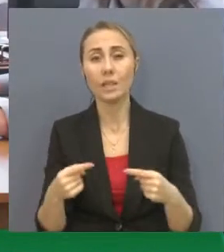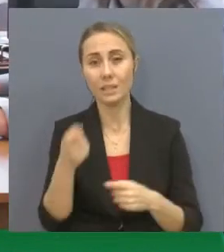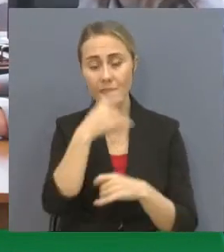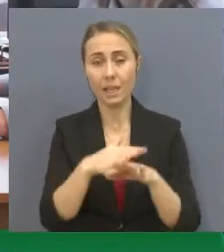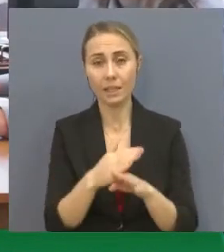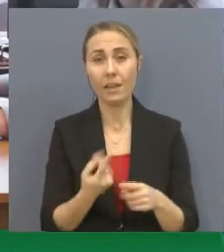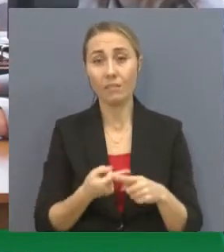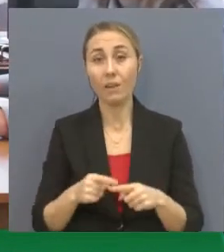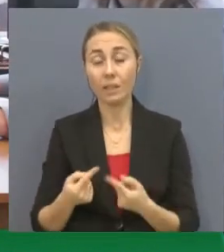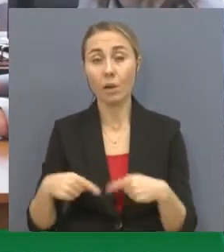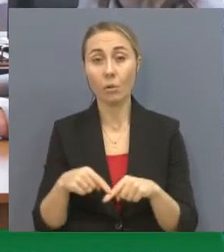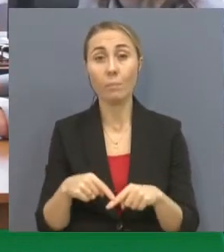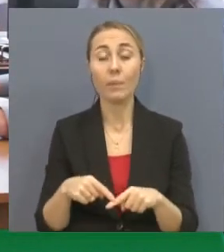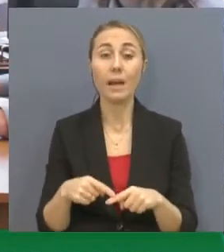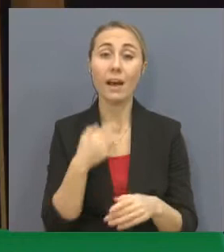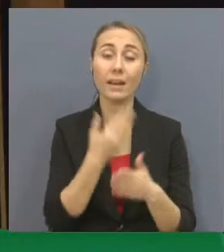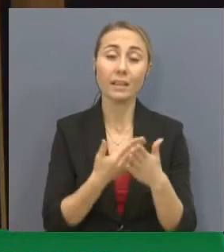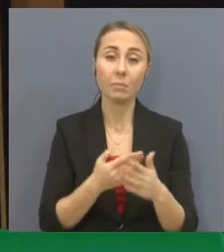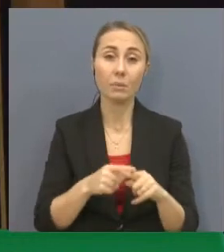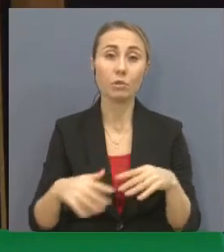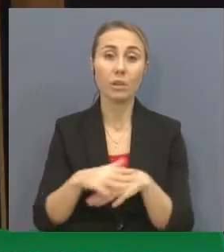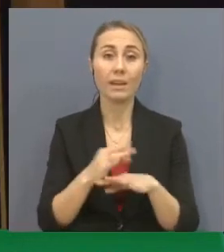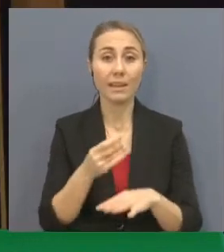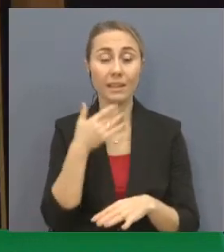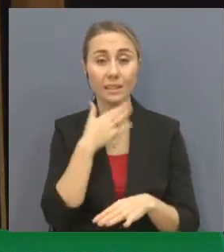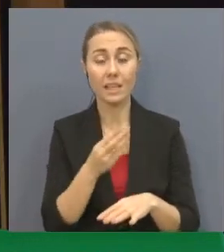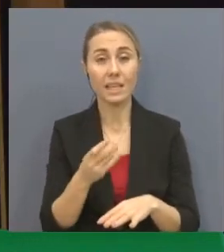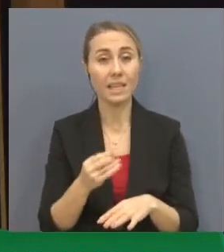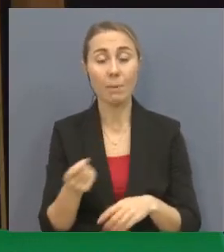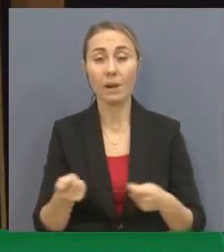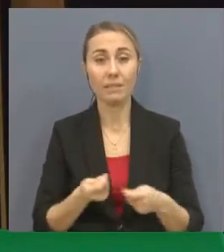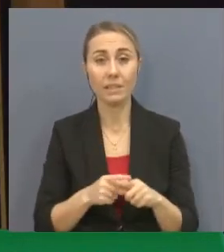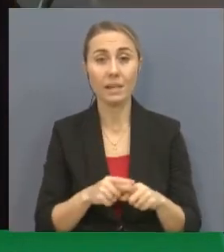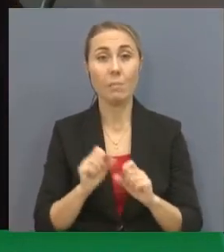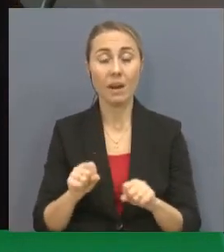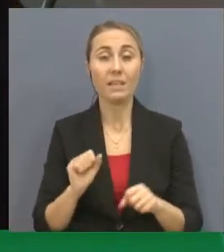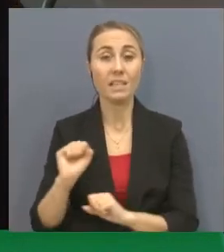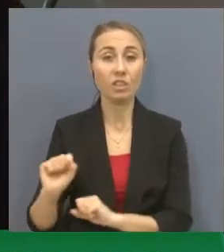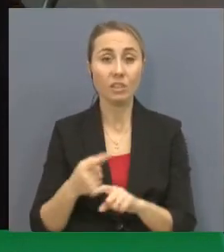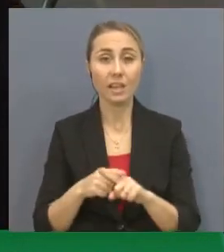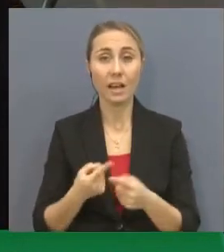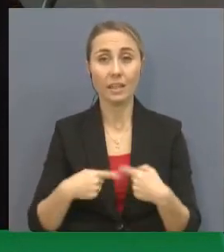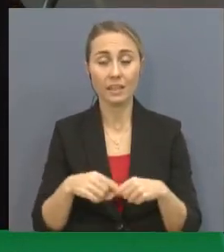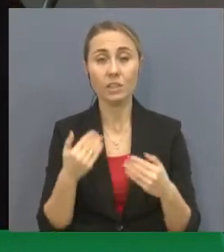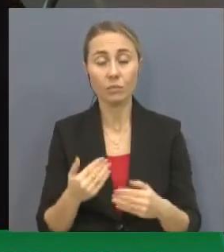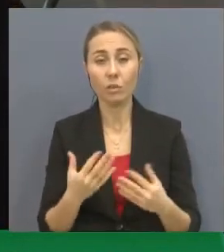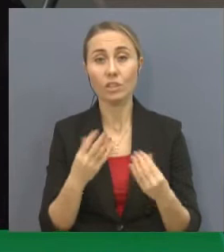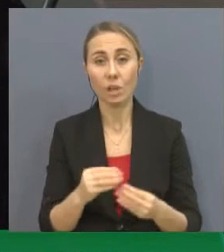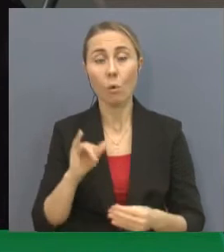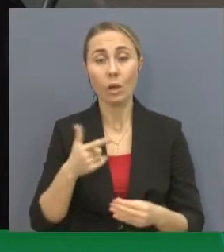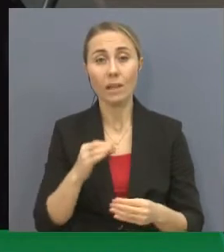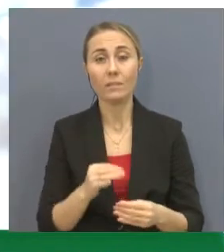рекомендации международных и национальных неправительственных правозащитных организаций на сегодняшний день в уголовно-исполнительной системе республики